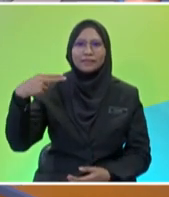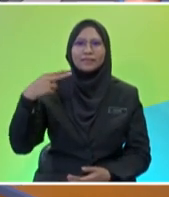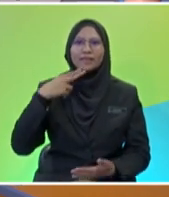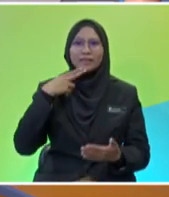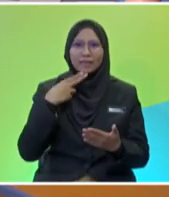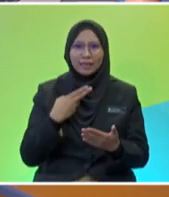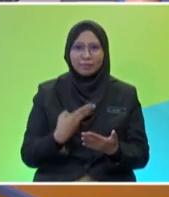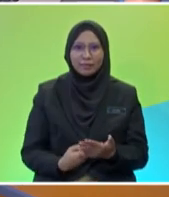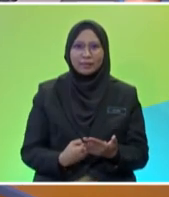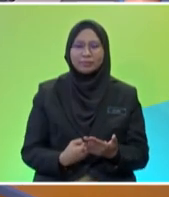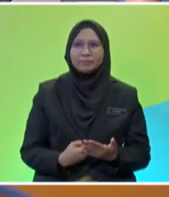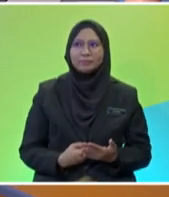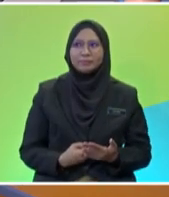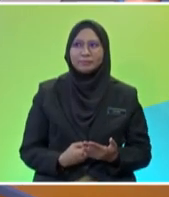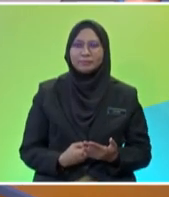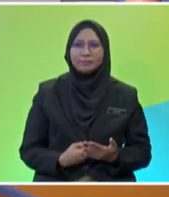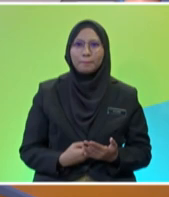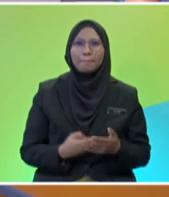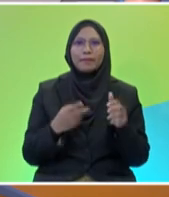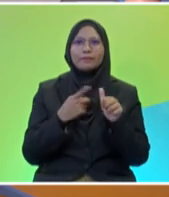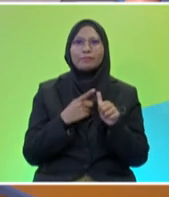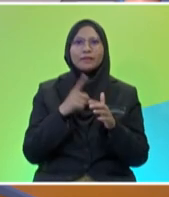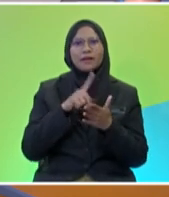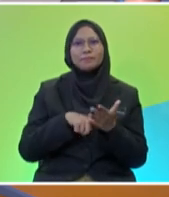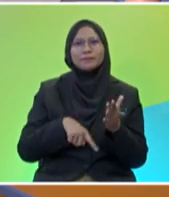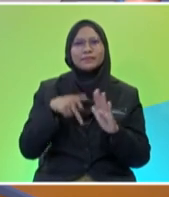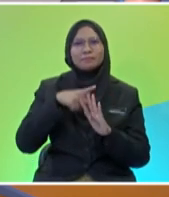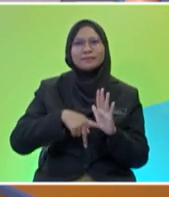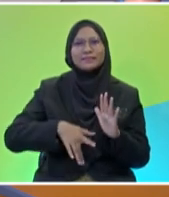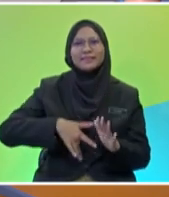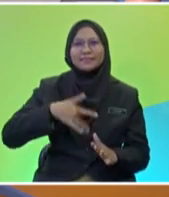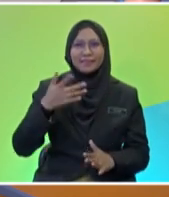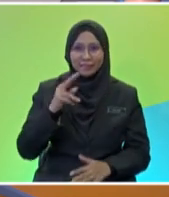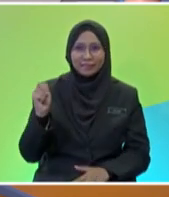menyentuh berkaitan dengan bagaimana perasaan